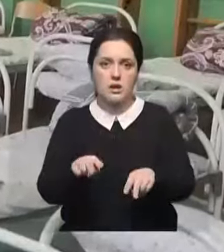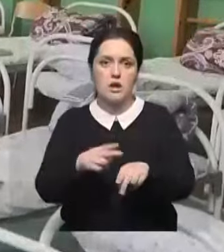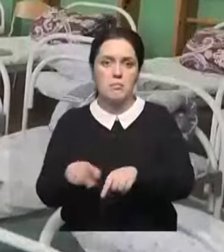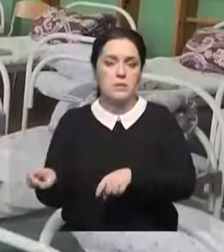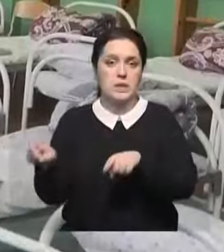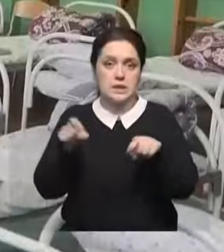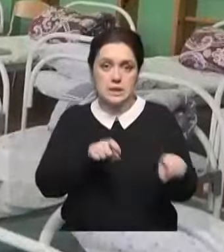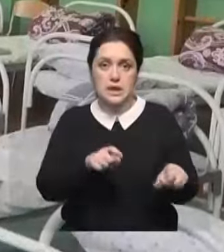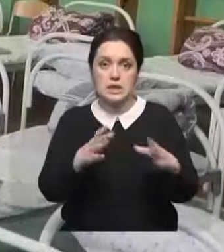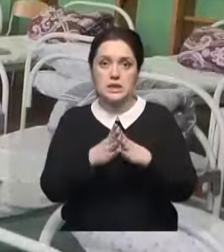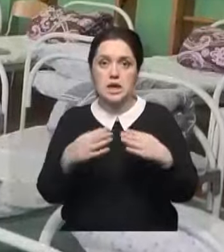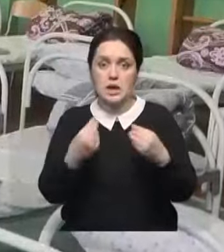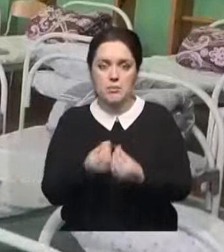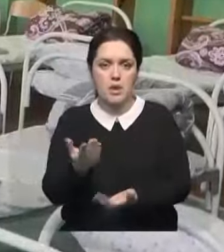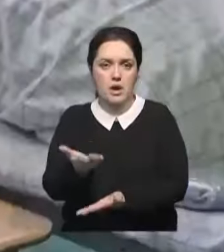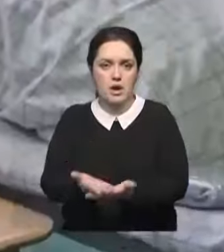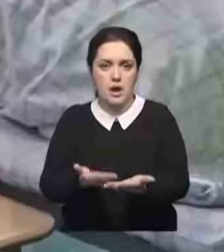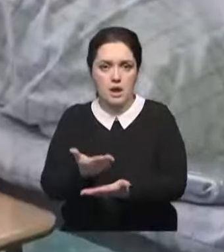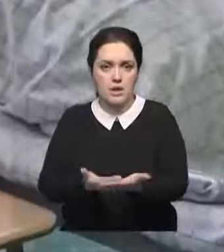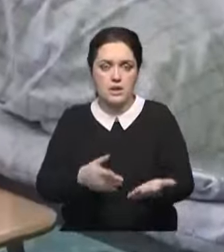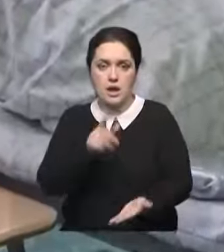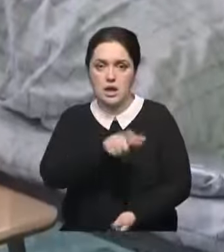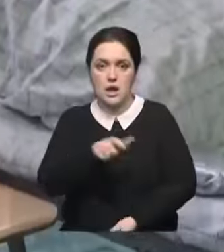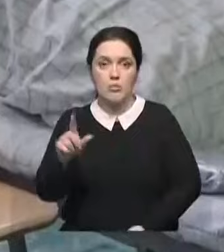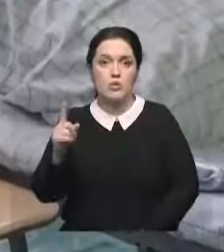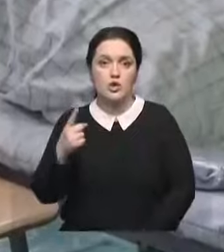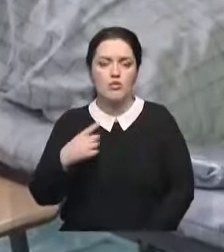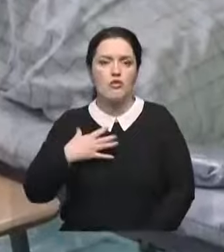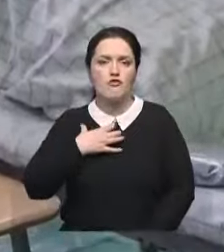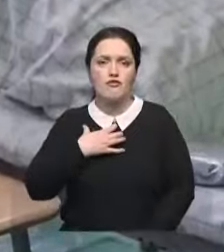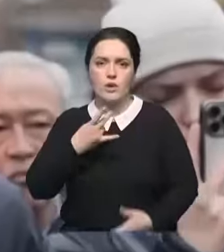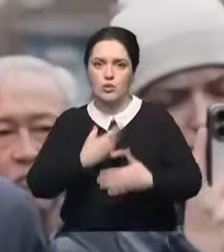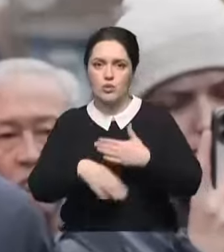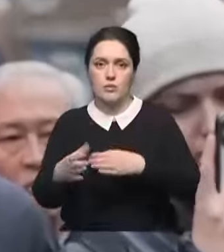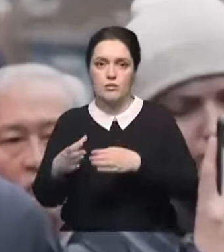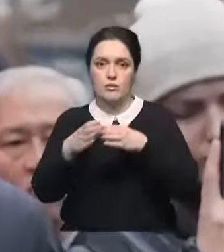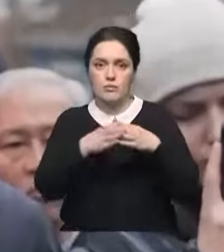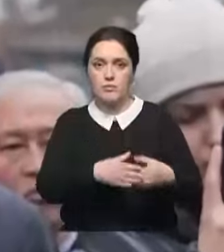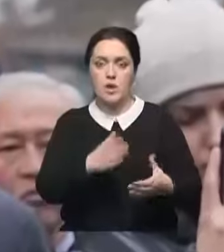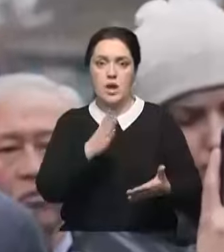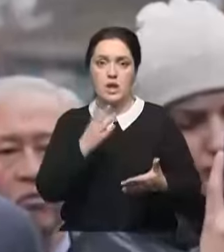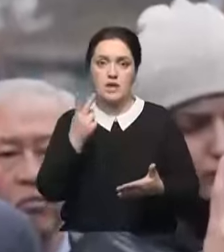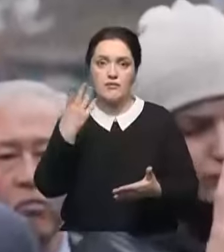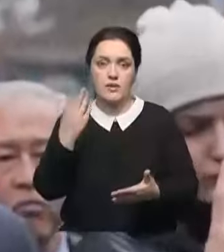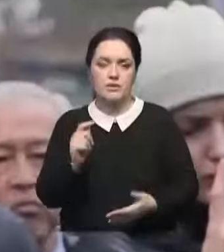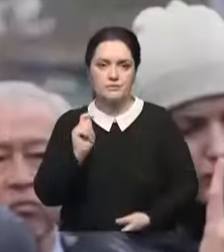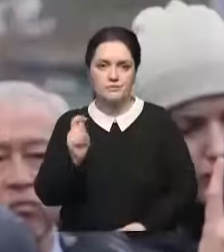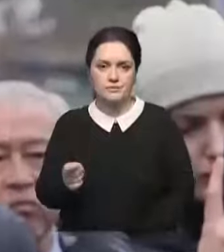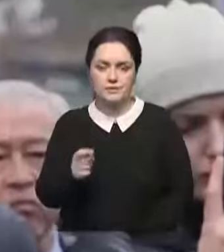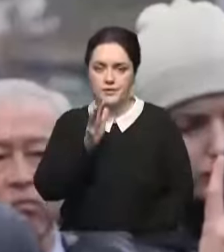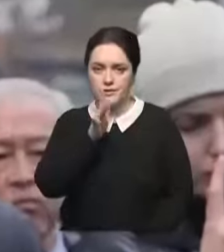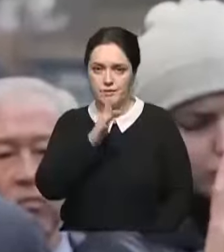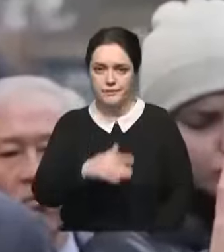проконтролировать переселение семей и разъяснить жителям, почему важно эвакуироваться. На это есть всего 2 дня.